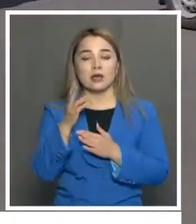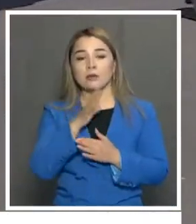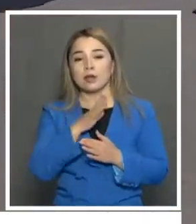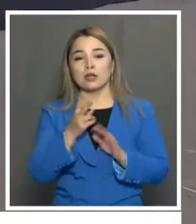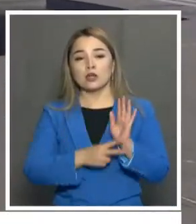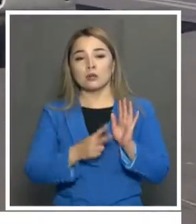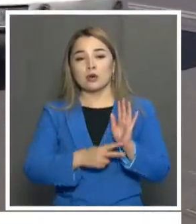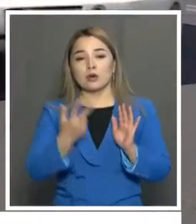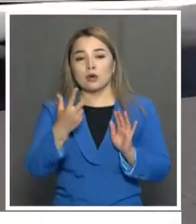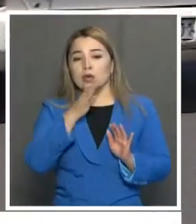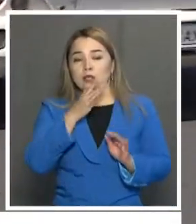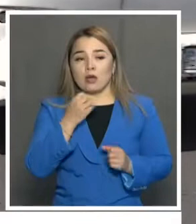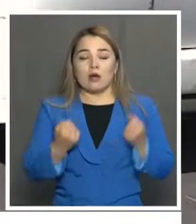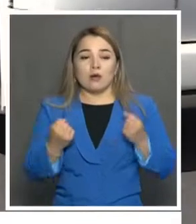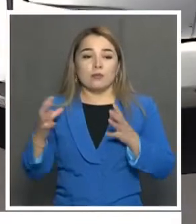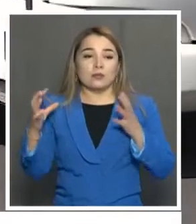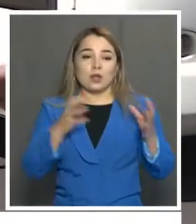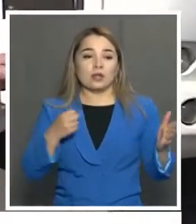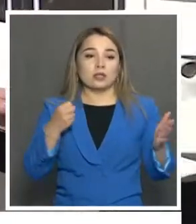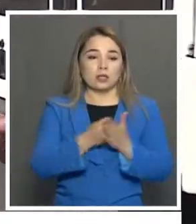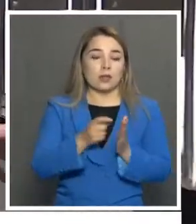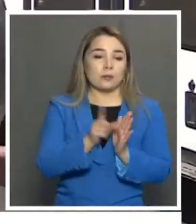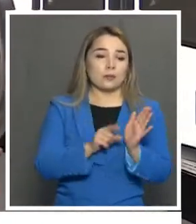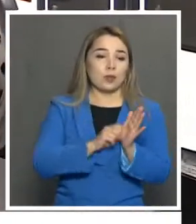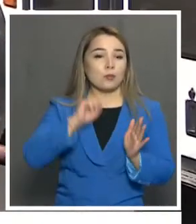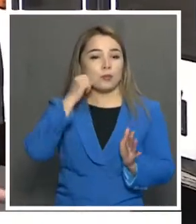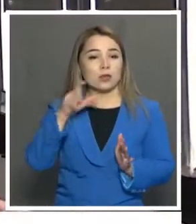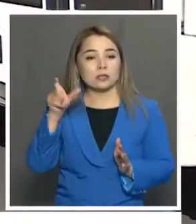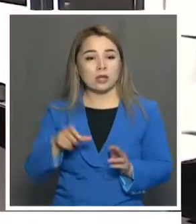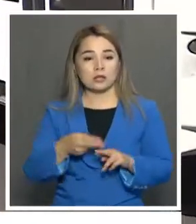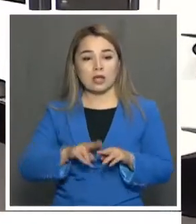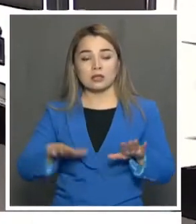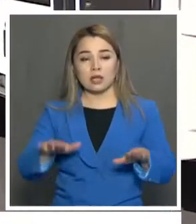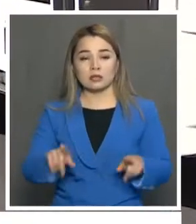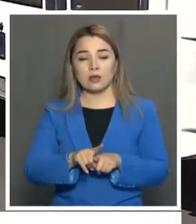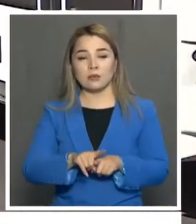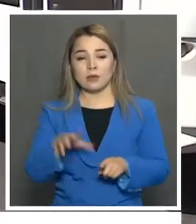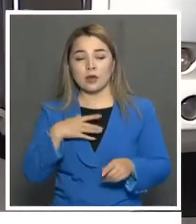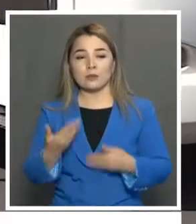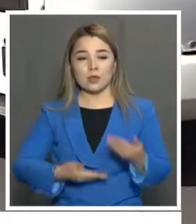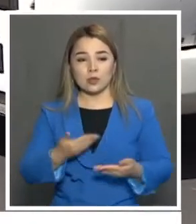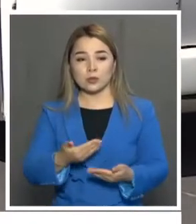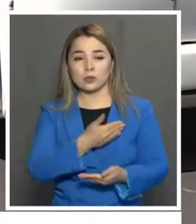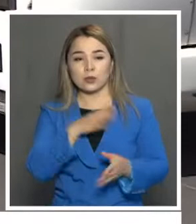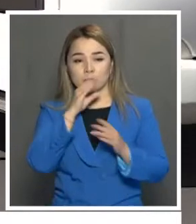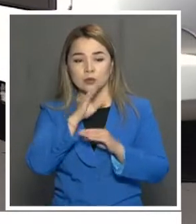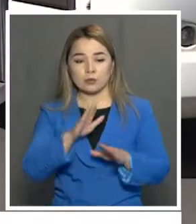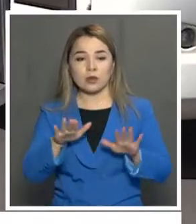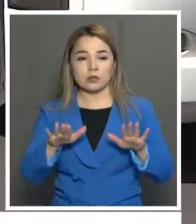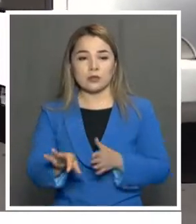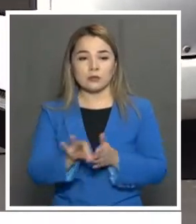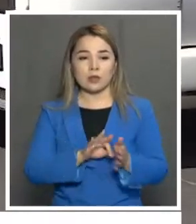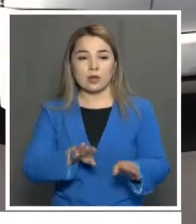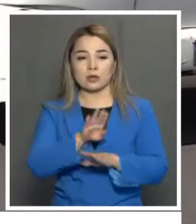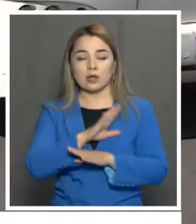адамды автобус жүргізушісі қағып кетті. Зейнеткер Шохан Уәлиханов көшесін белгіленбеген жерден кесіп өтпек болған жаяу жүргінші оқиға орнында